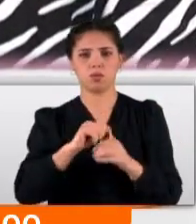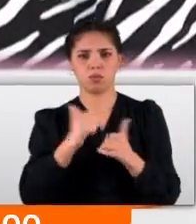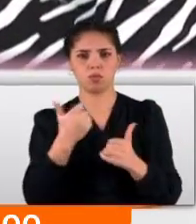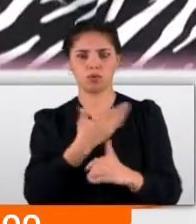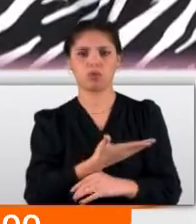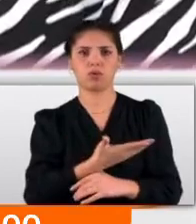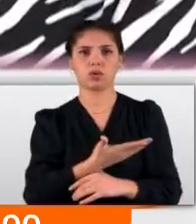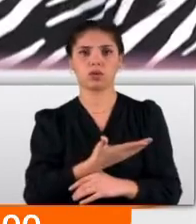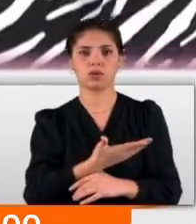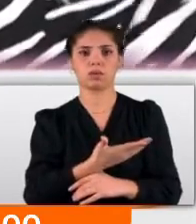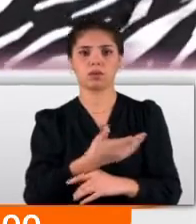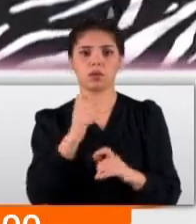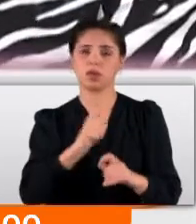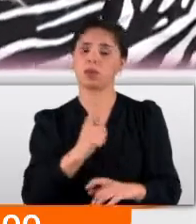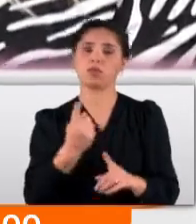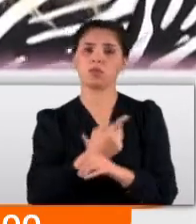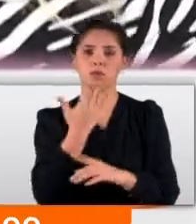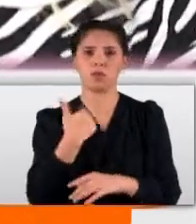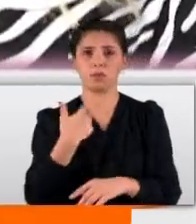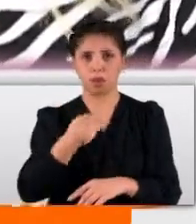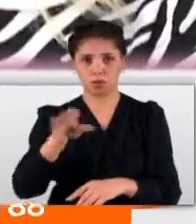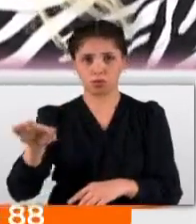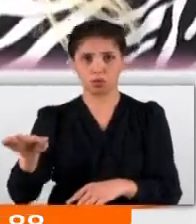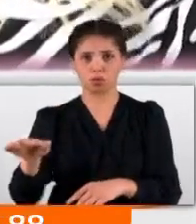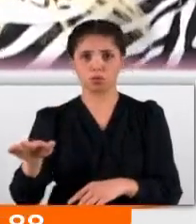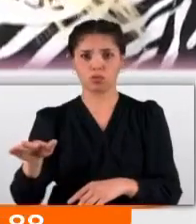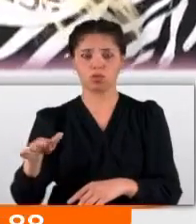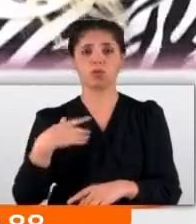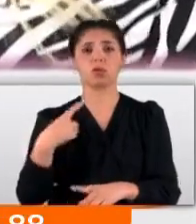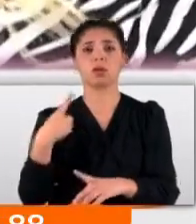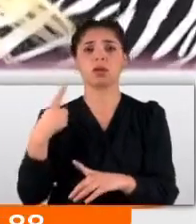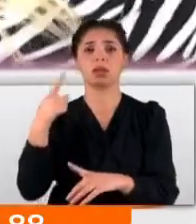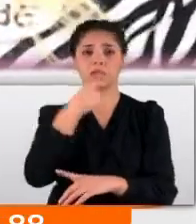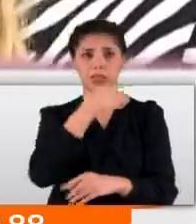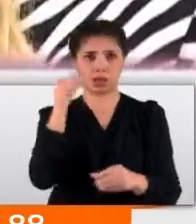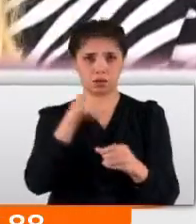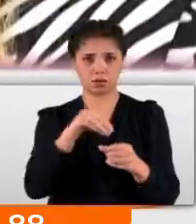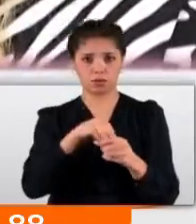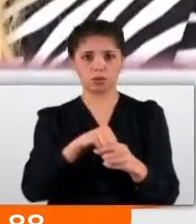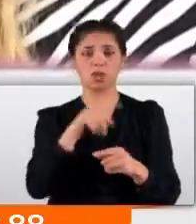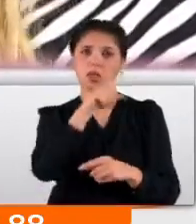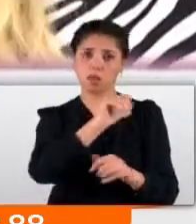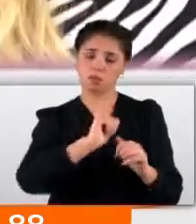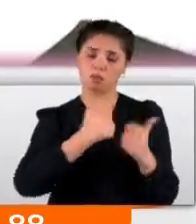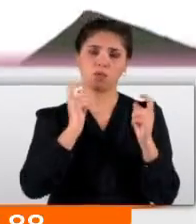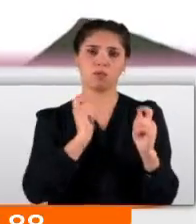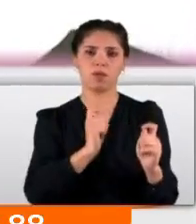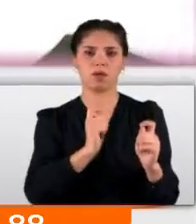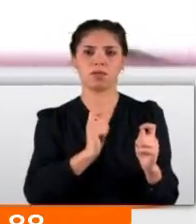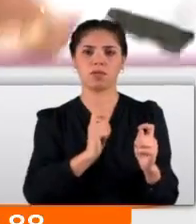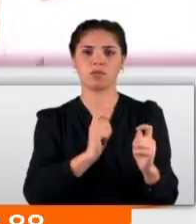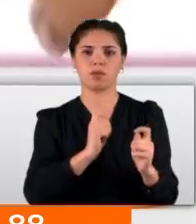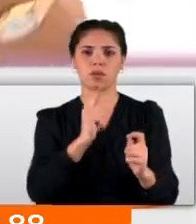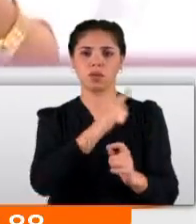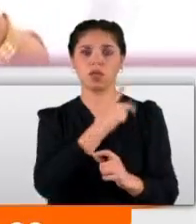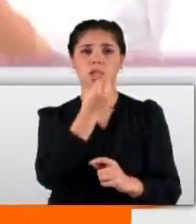Boşanacaksın. Yapacak şey. Ben eğer çocuklarımı gözümün önüne aldıysam sırf senin için sen de boşanacaksın. Gurbettesin.